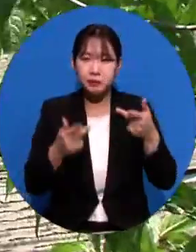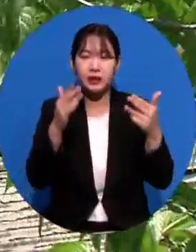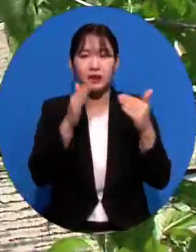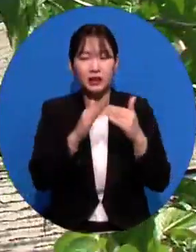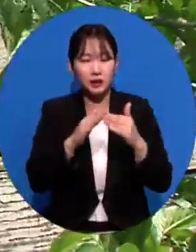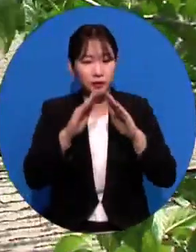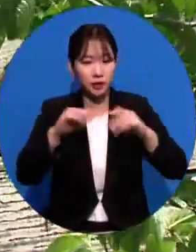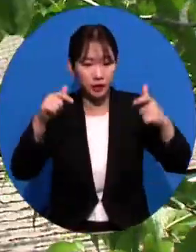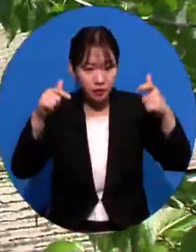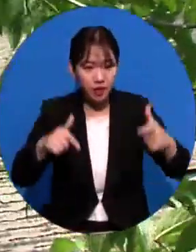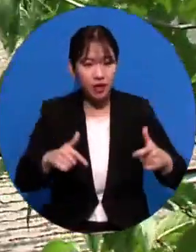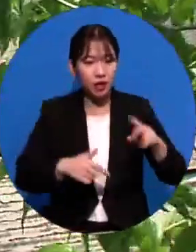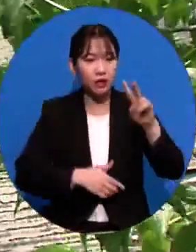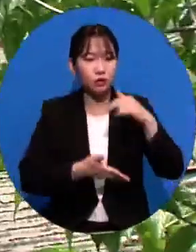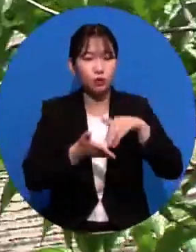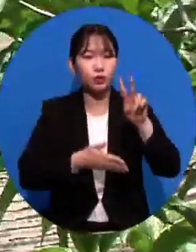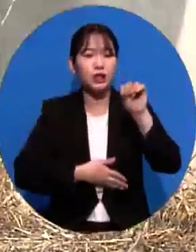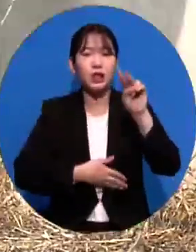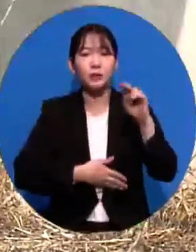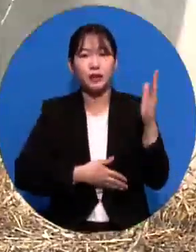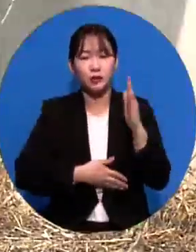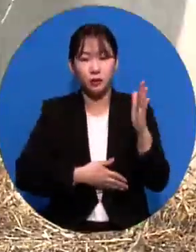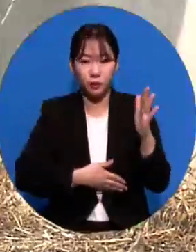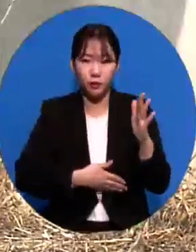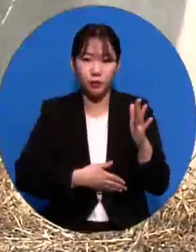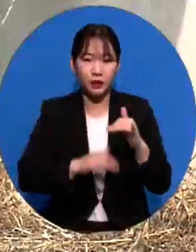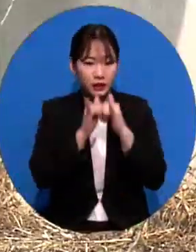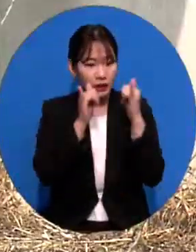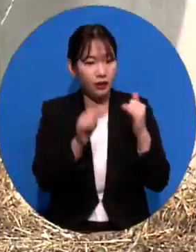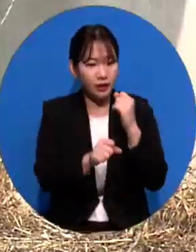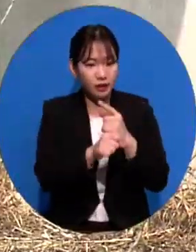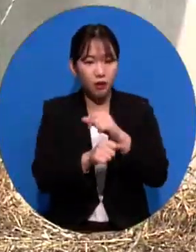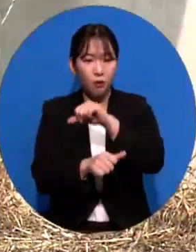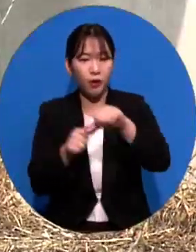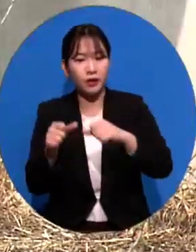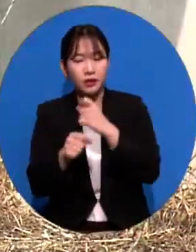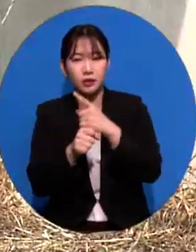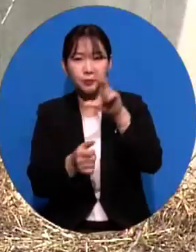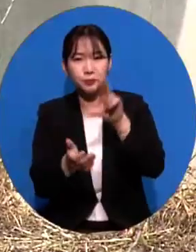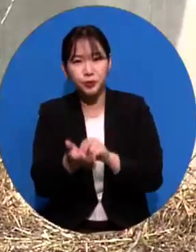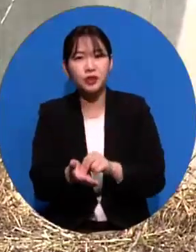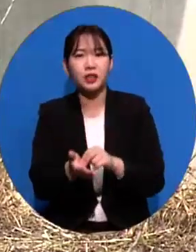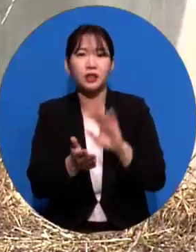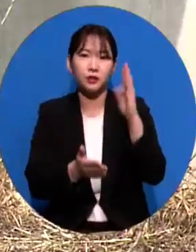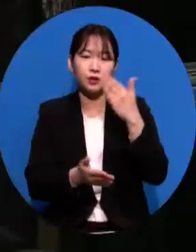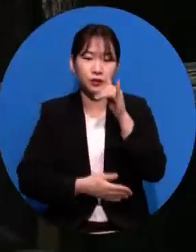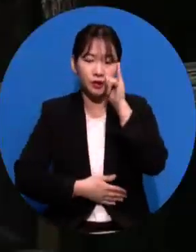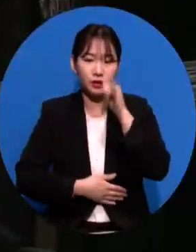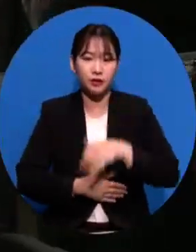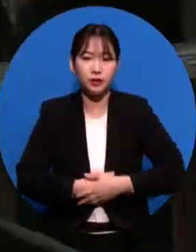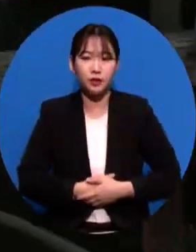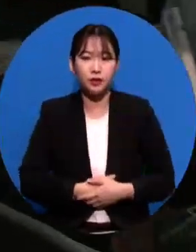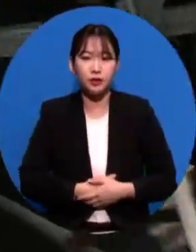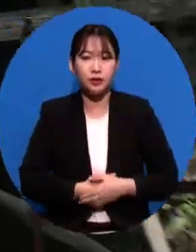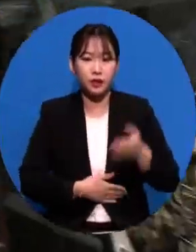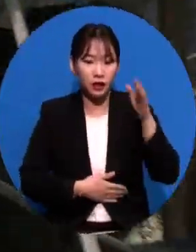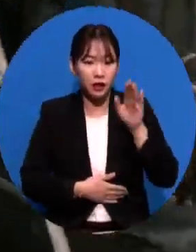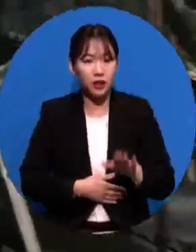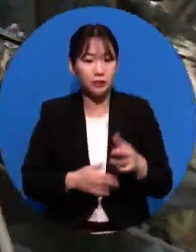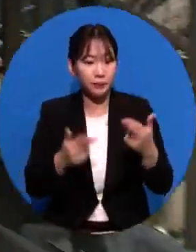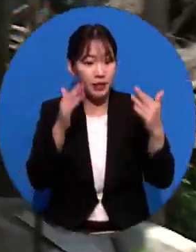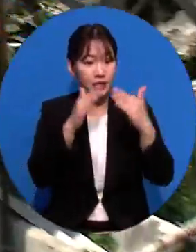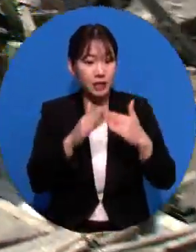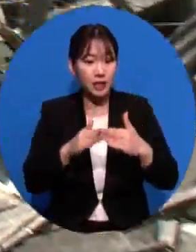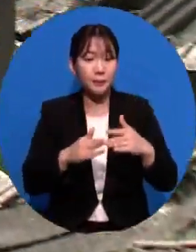전남 지역에 많이 마녀 호의 다람 에서 사회적 환경적인 문제로 떠올랐습니다 그러나 빈집